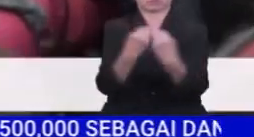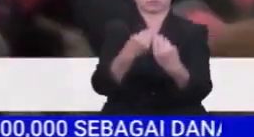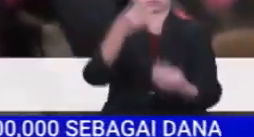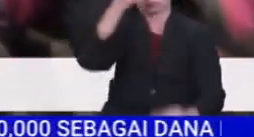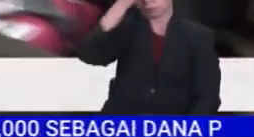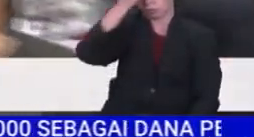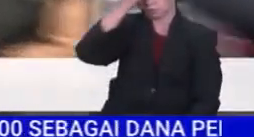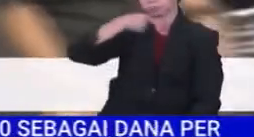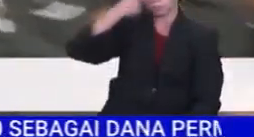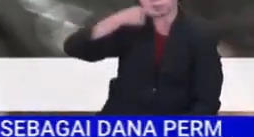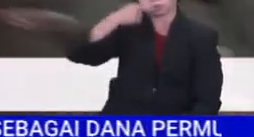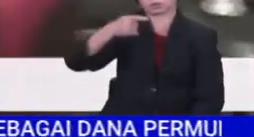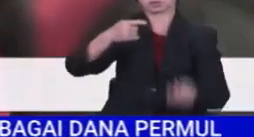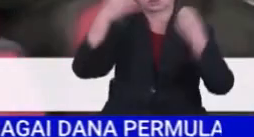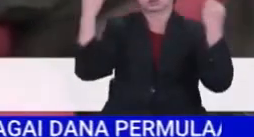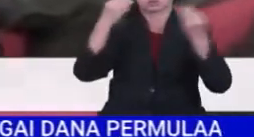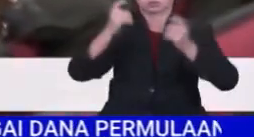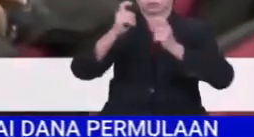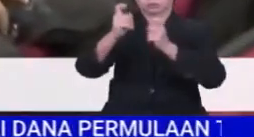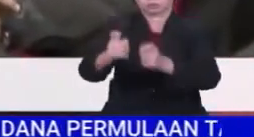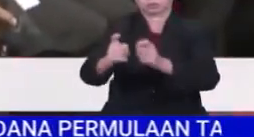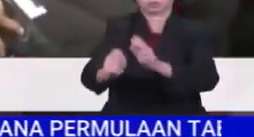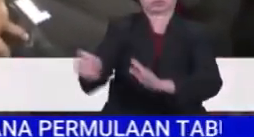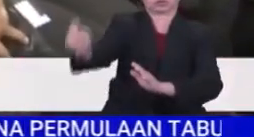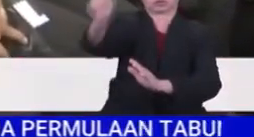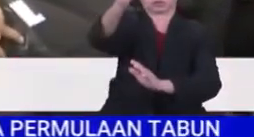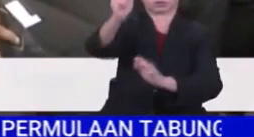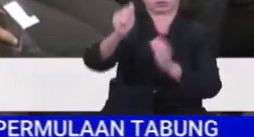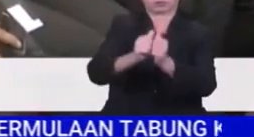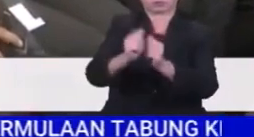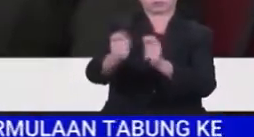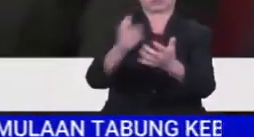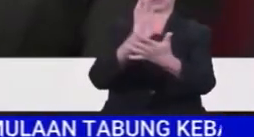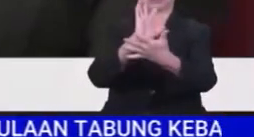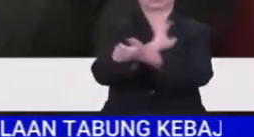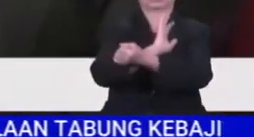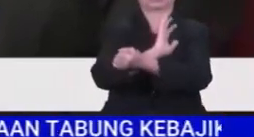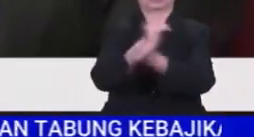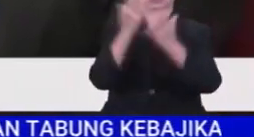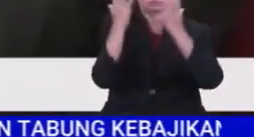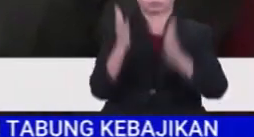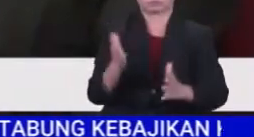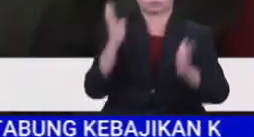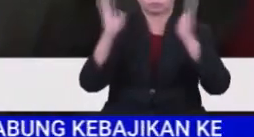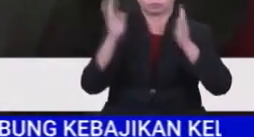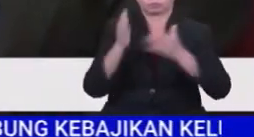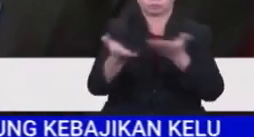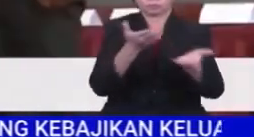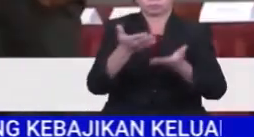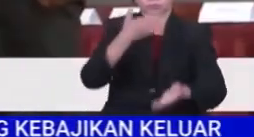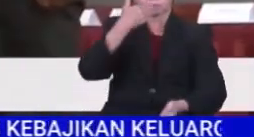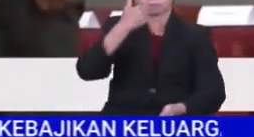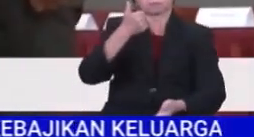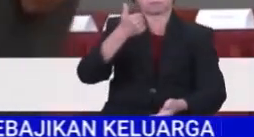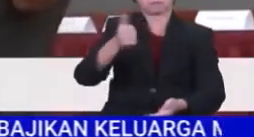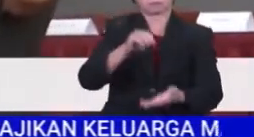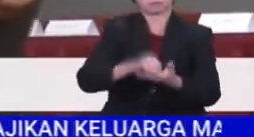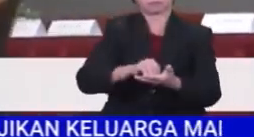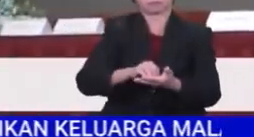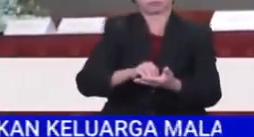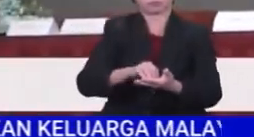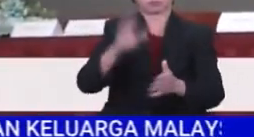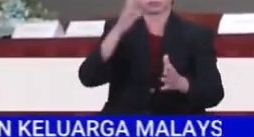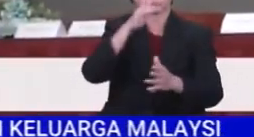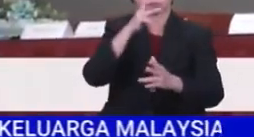mereka demikian adalah majelis penganugerahan tertinggi jabatan penyerang Lisia dan Anugerah peringatan Cemerlang epc dipuncak